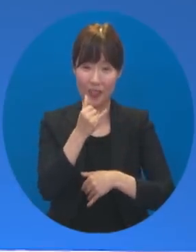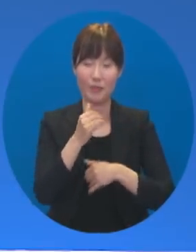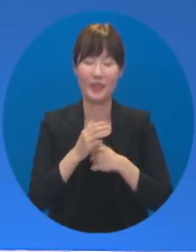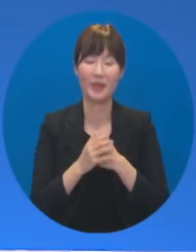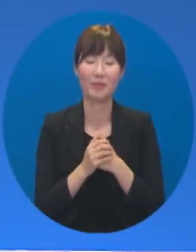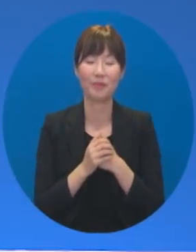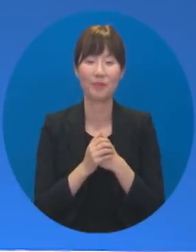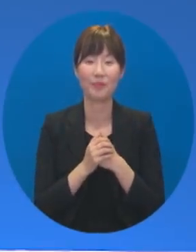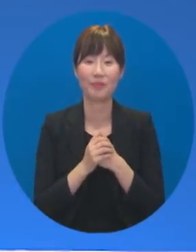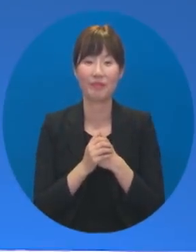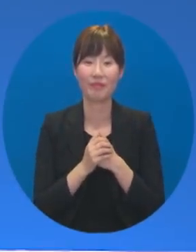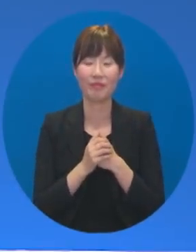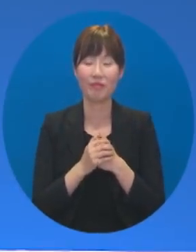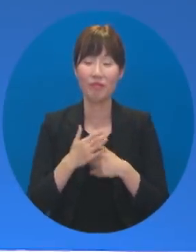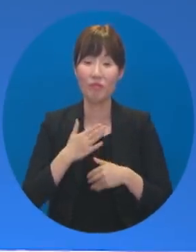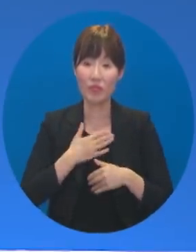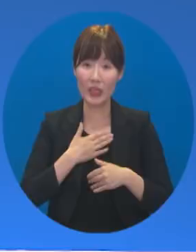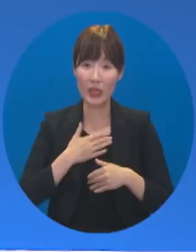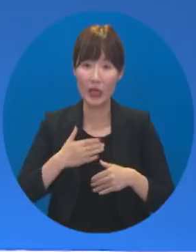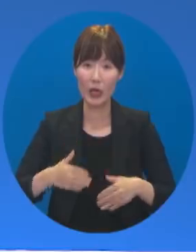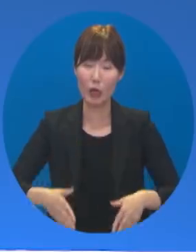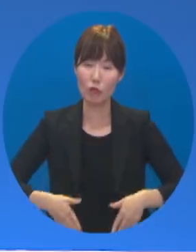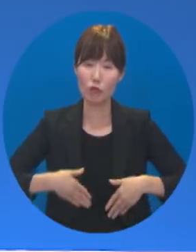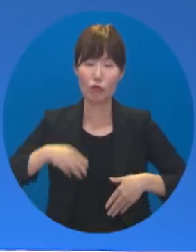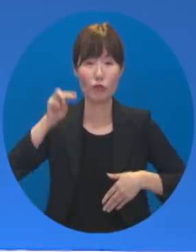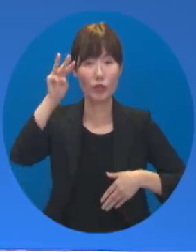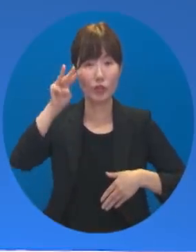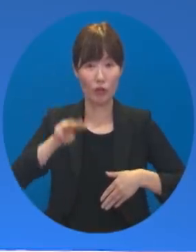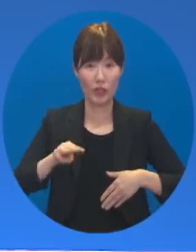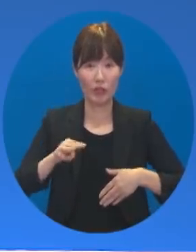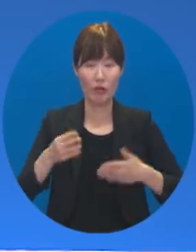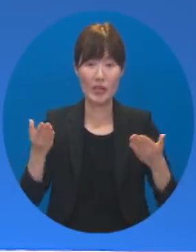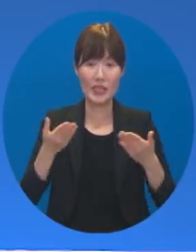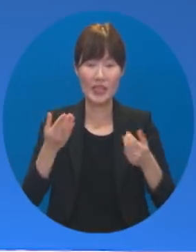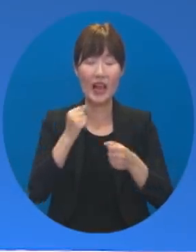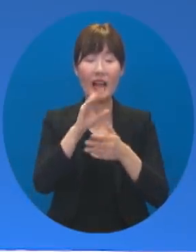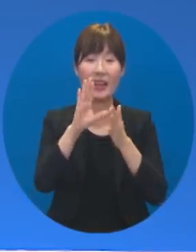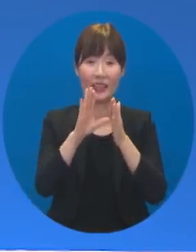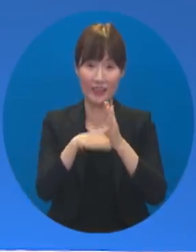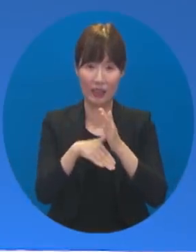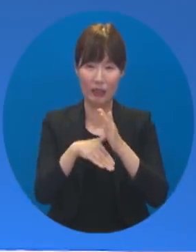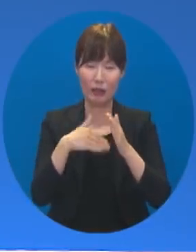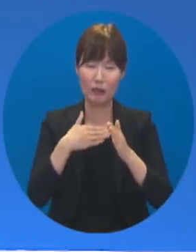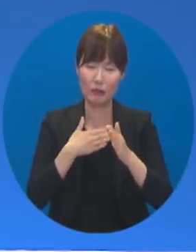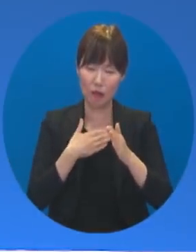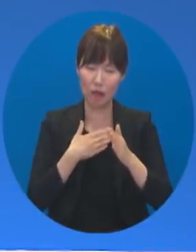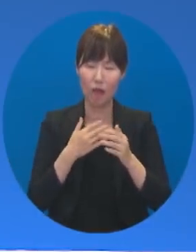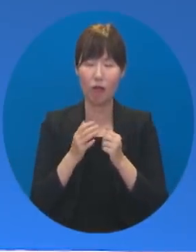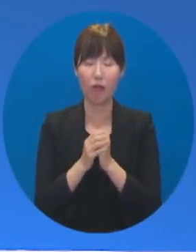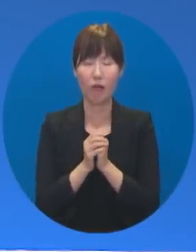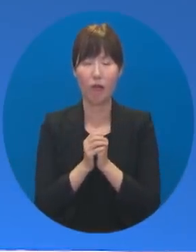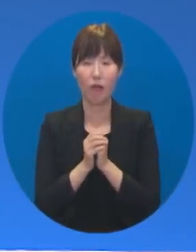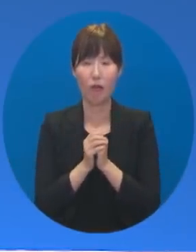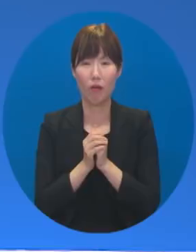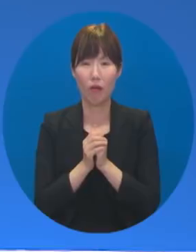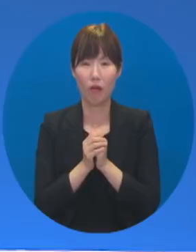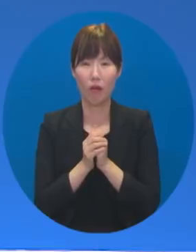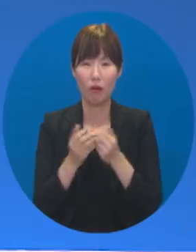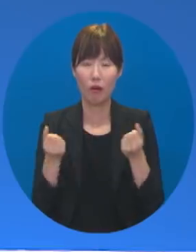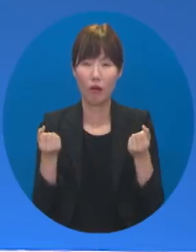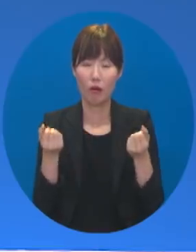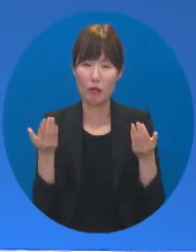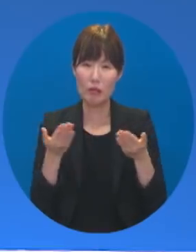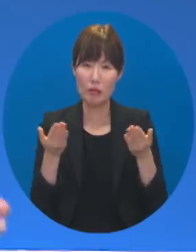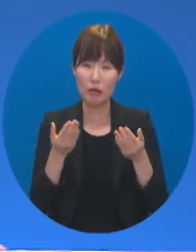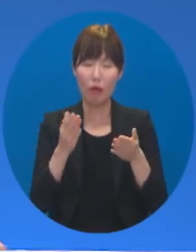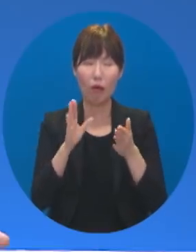그 춘천에서 사역할 때 저도 이해되지 않았지만 제가 왜 사역을 하는지도 저도 이해할 수